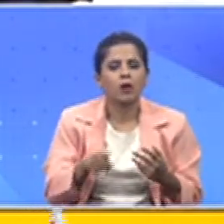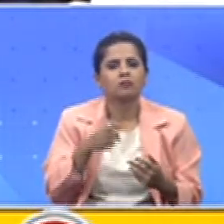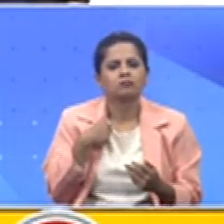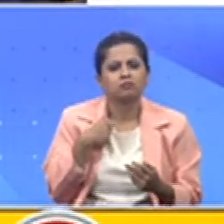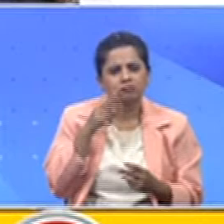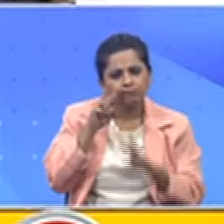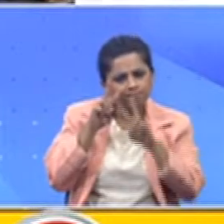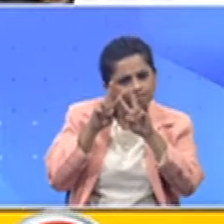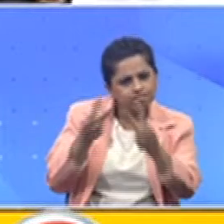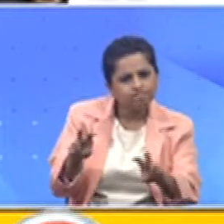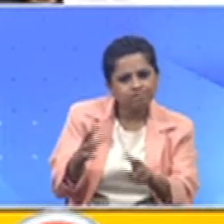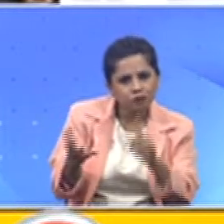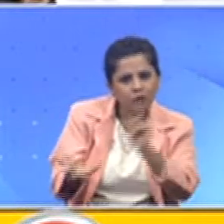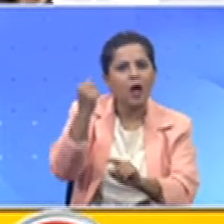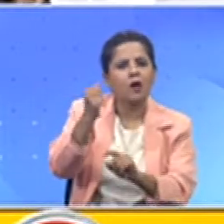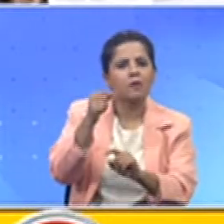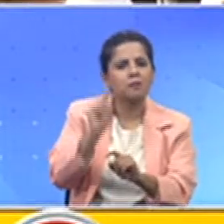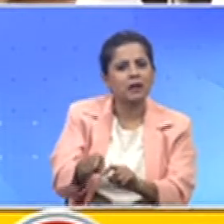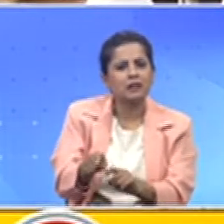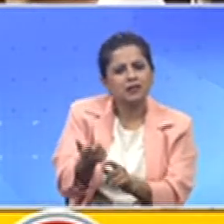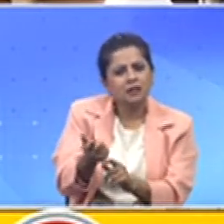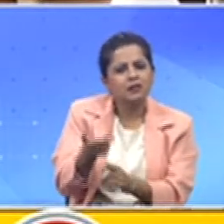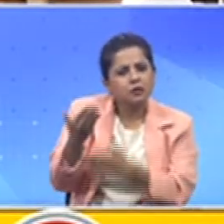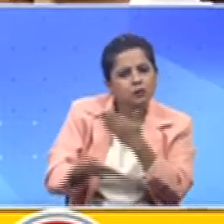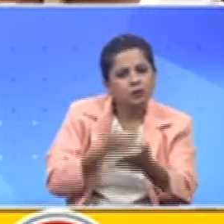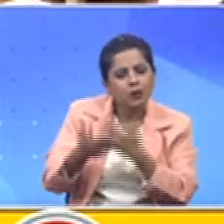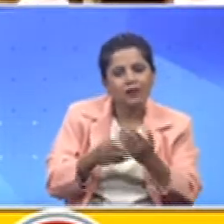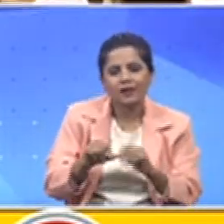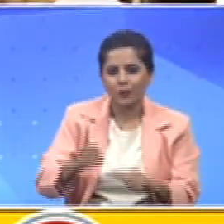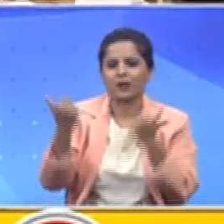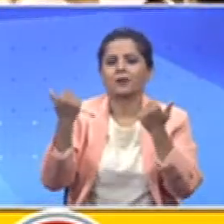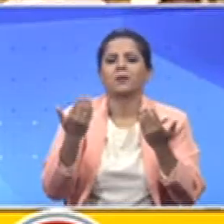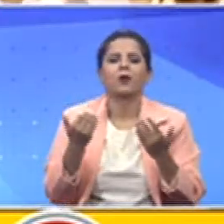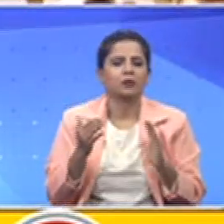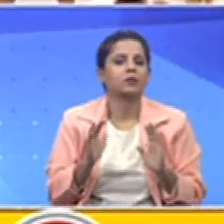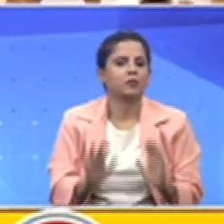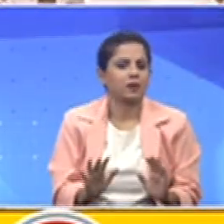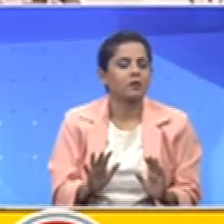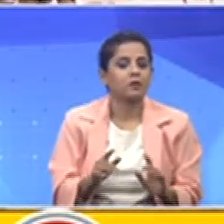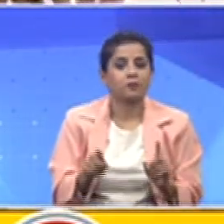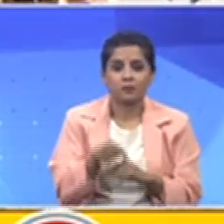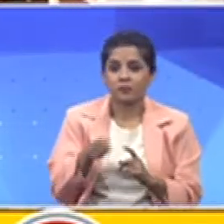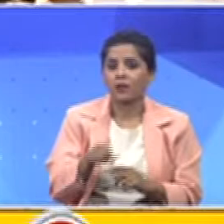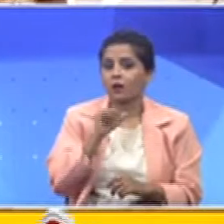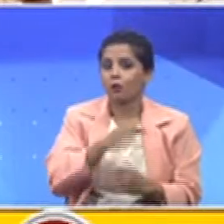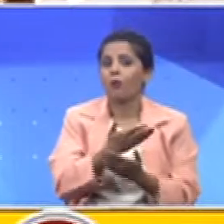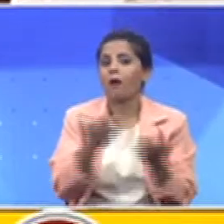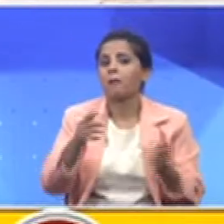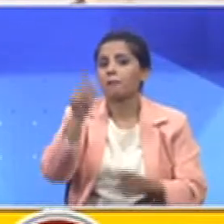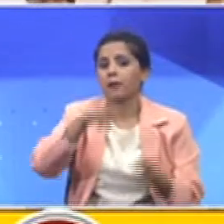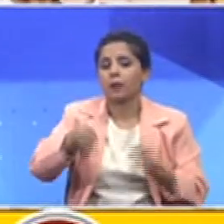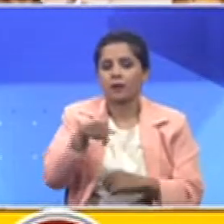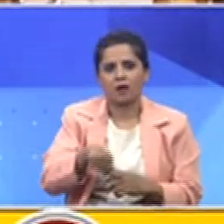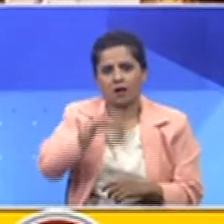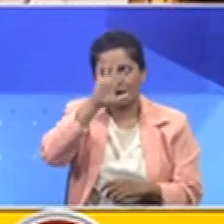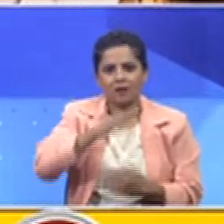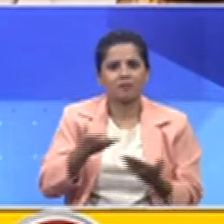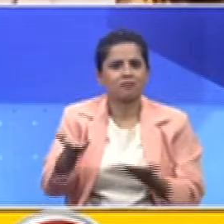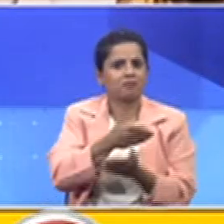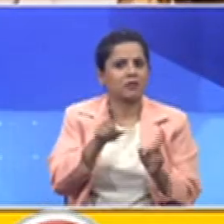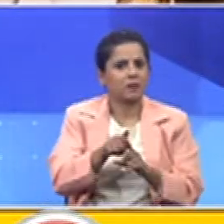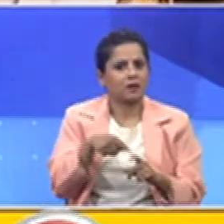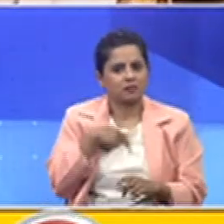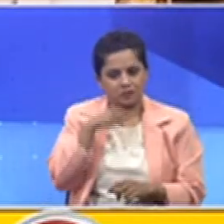की और तराशने की। इसके बाद यही युवा देश का नाम रोशन